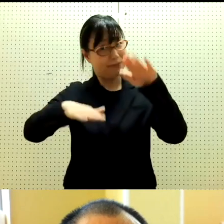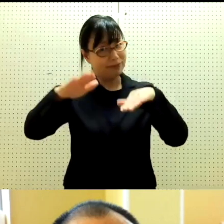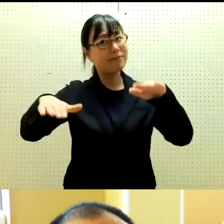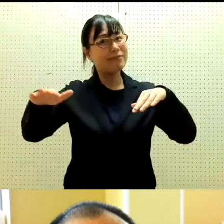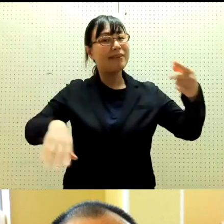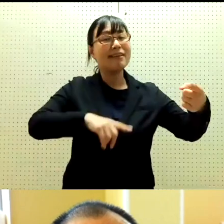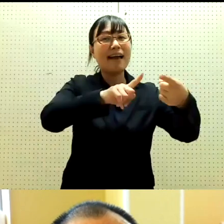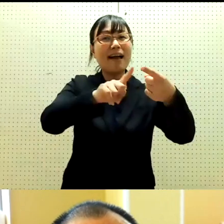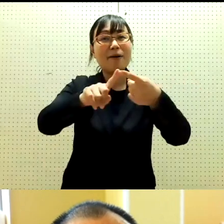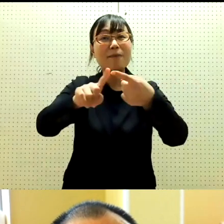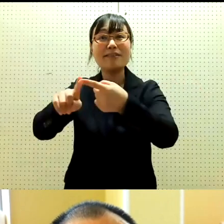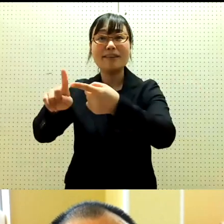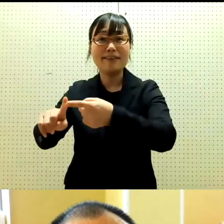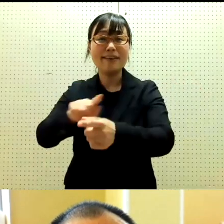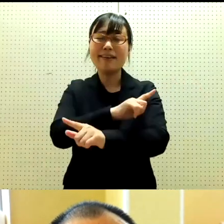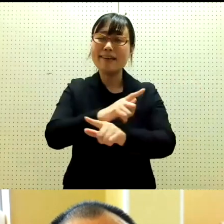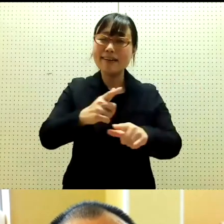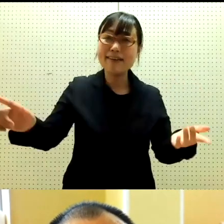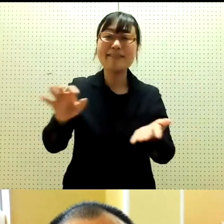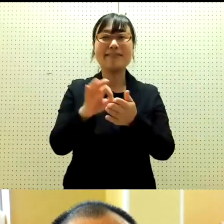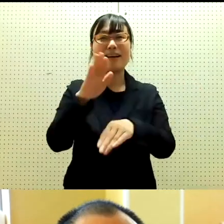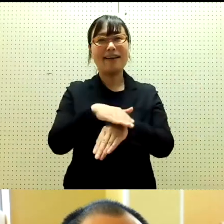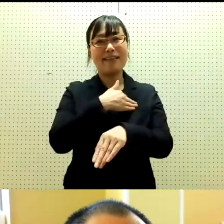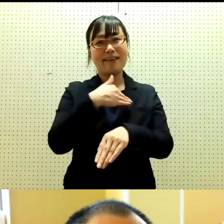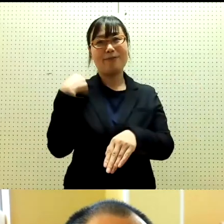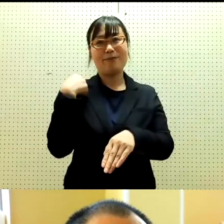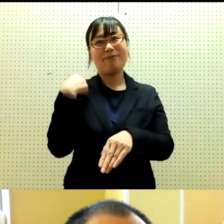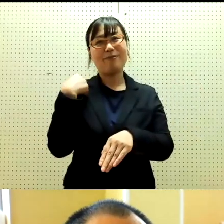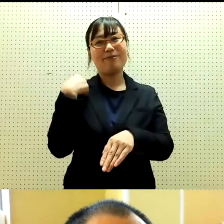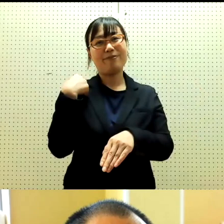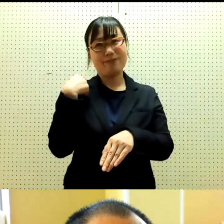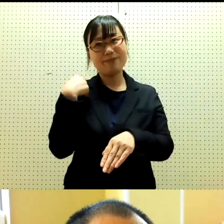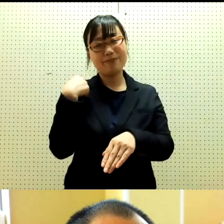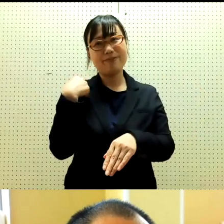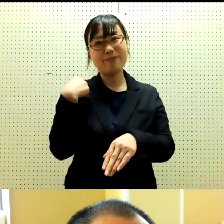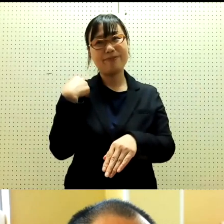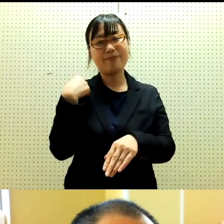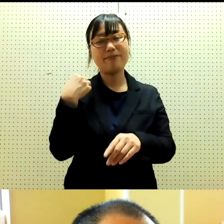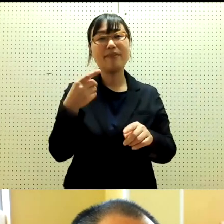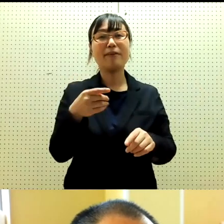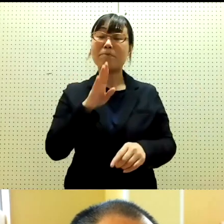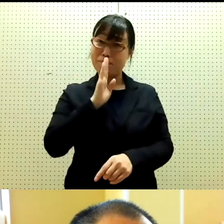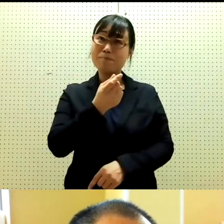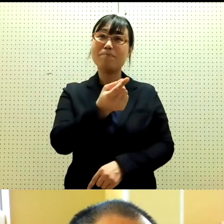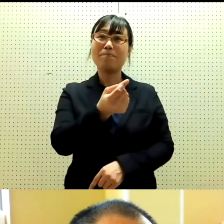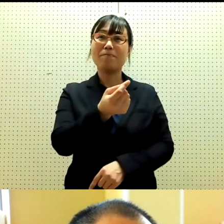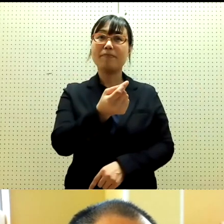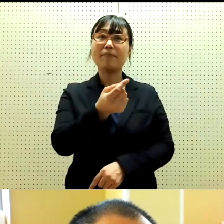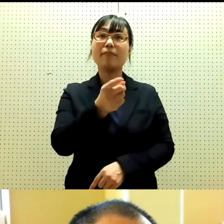の形が変化していく、道具の形が変化していく、まさにその通りだなと思いますし、また、そのことによ